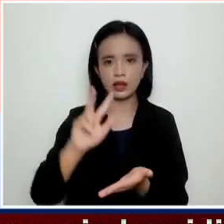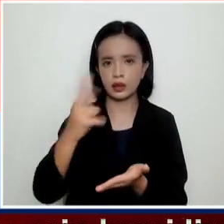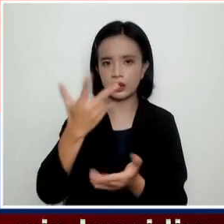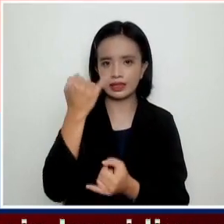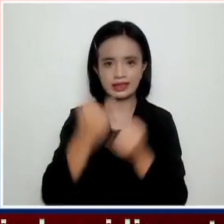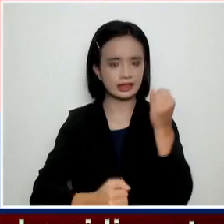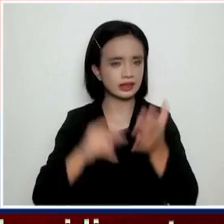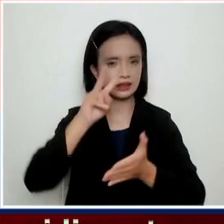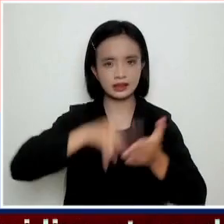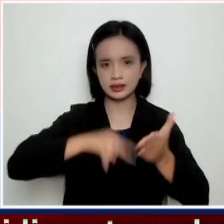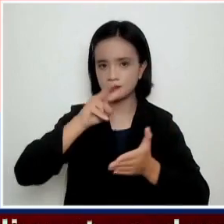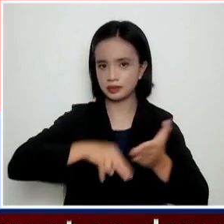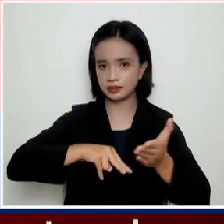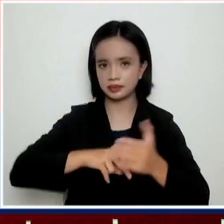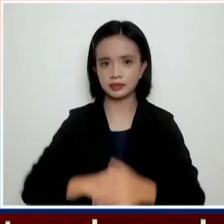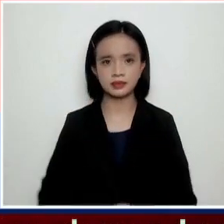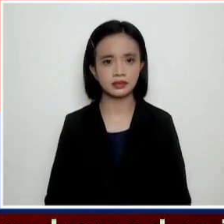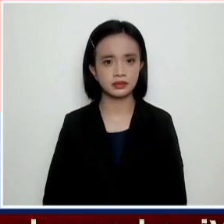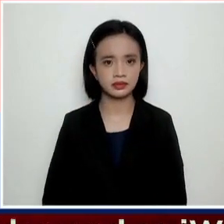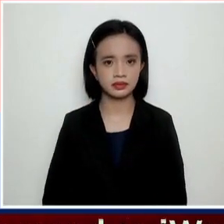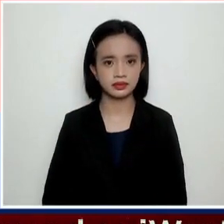final reading.